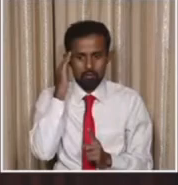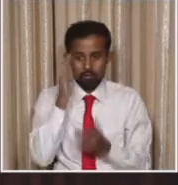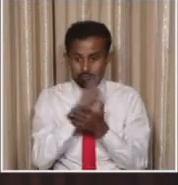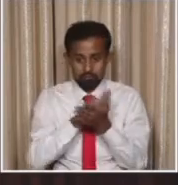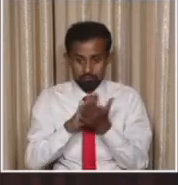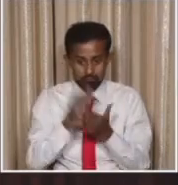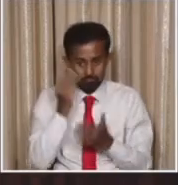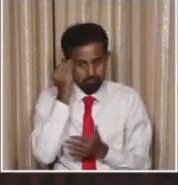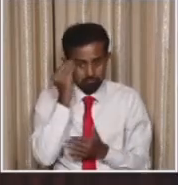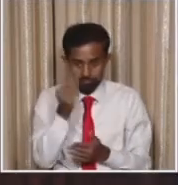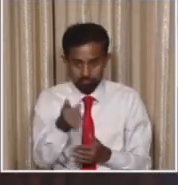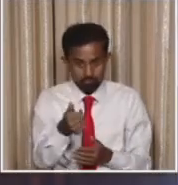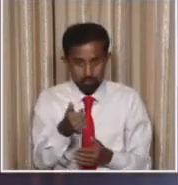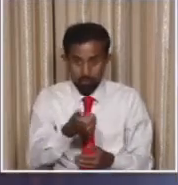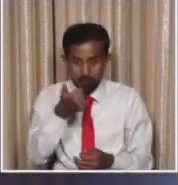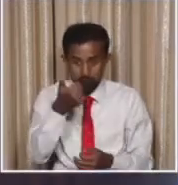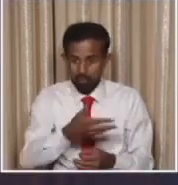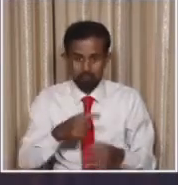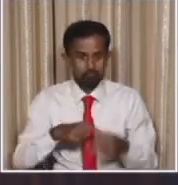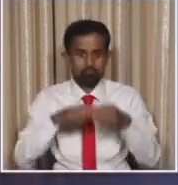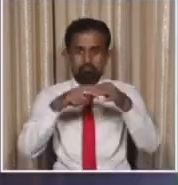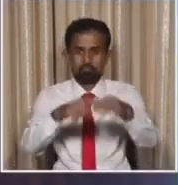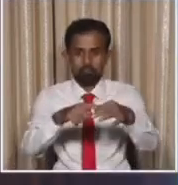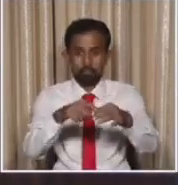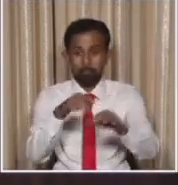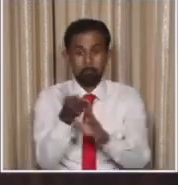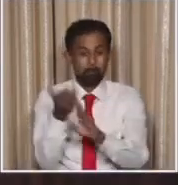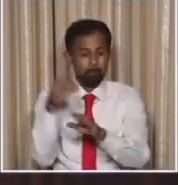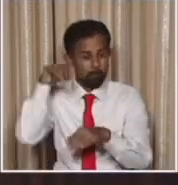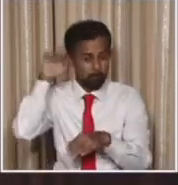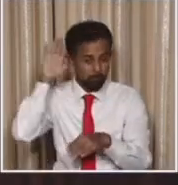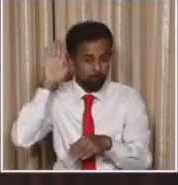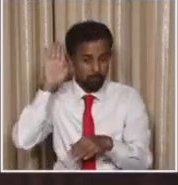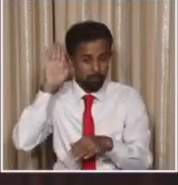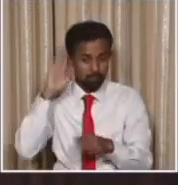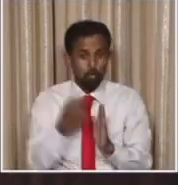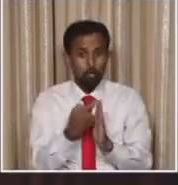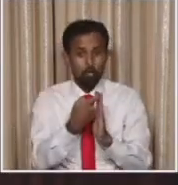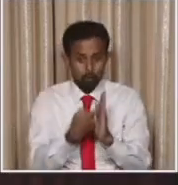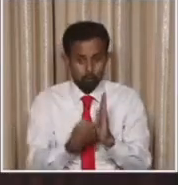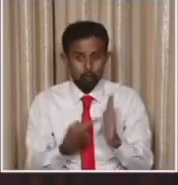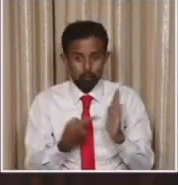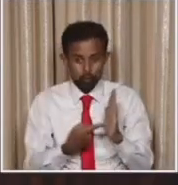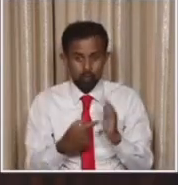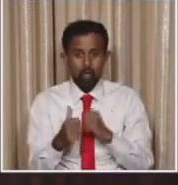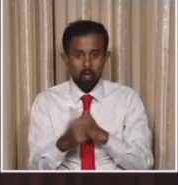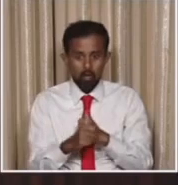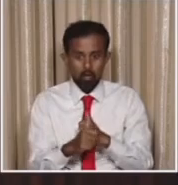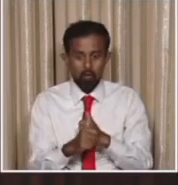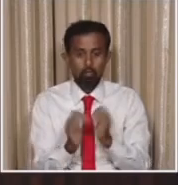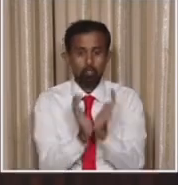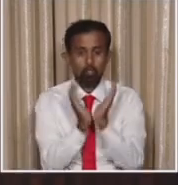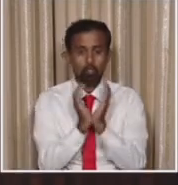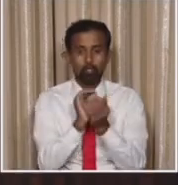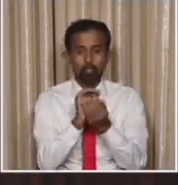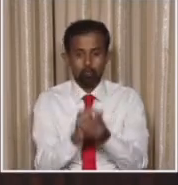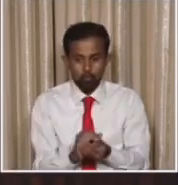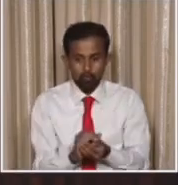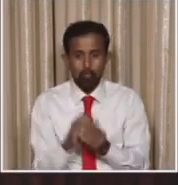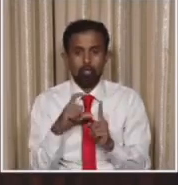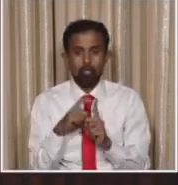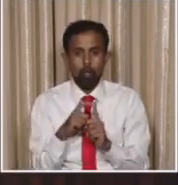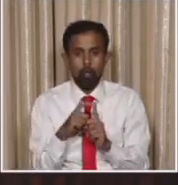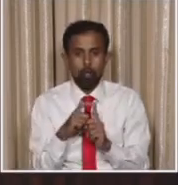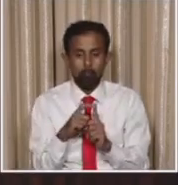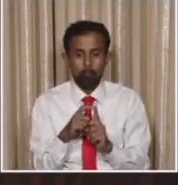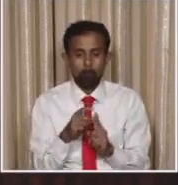දානවා නම් ඉතාම හොඳයි මේක ඉතා වැදගත් ප්‍රශ්නයක් මේට ඉස්සර මේ රෙගුලේෂන් එක ගැහුවෙම වන සංරක්ෂණ දෙපාර්තමේන්තුවට